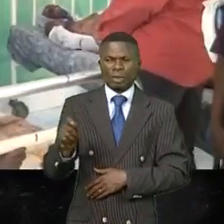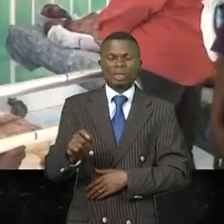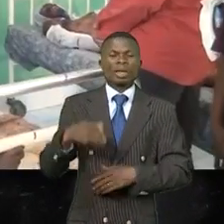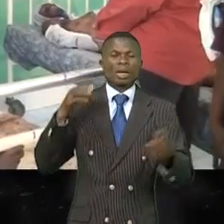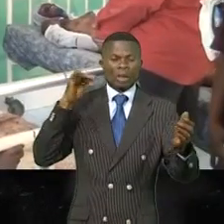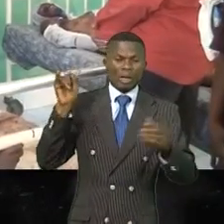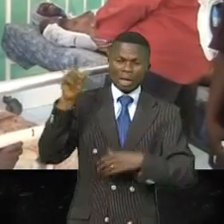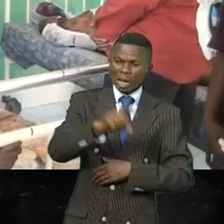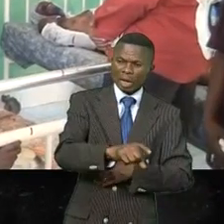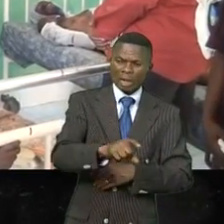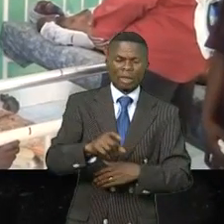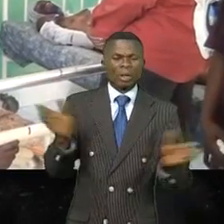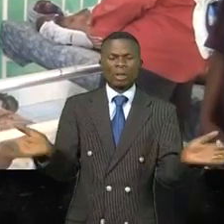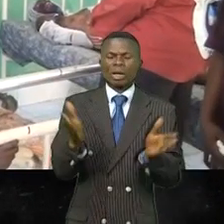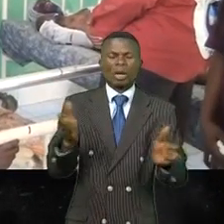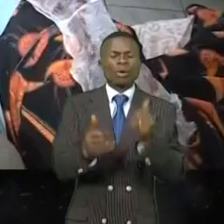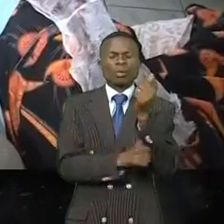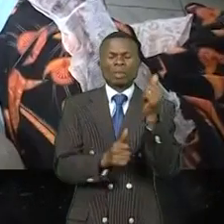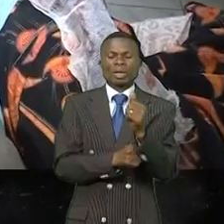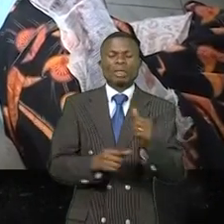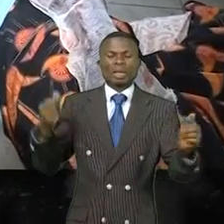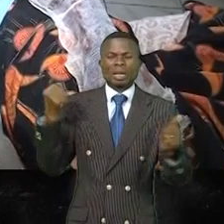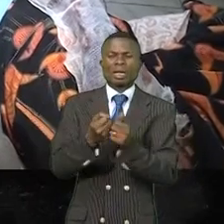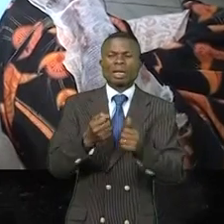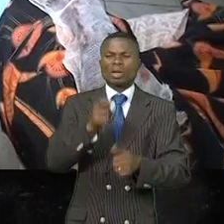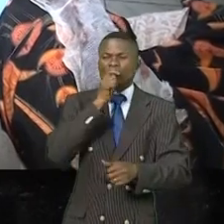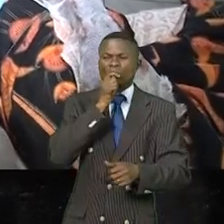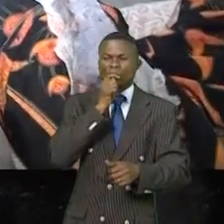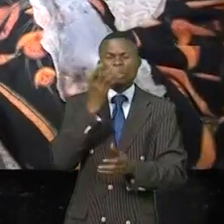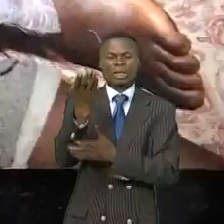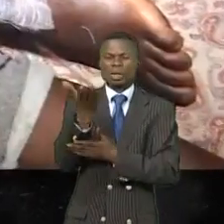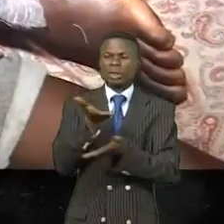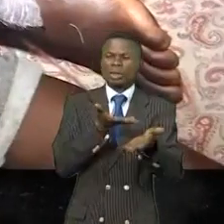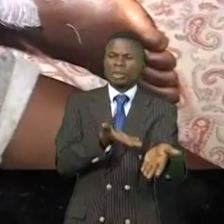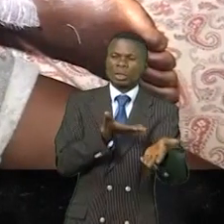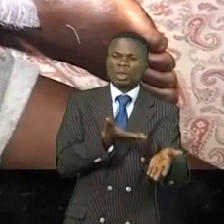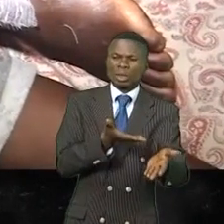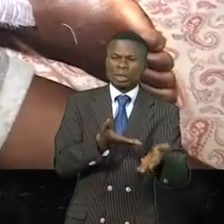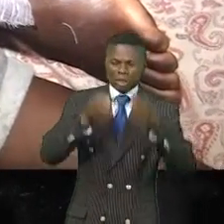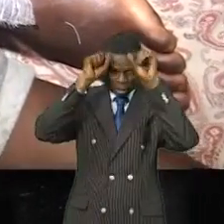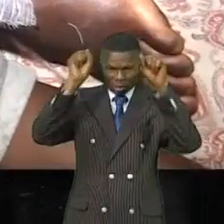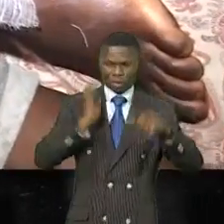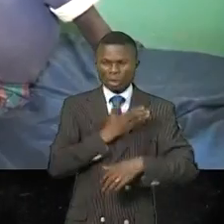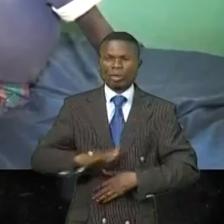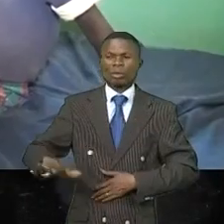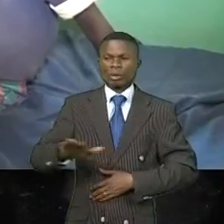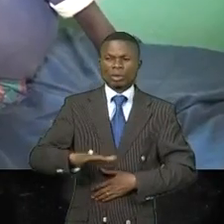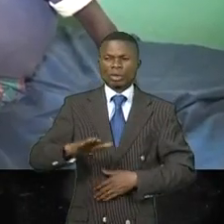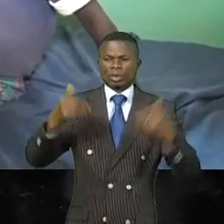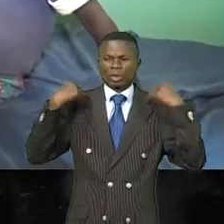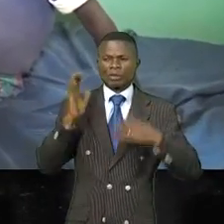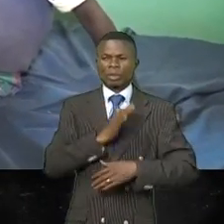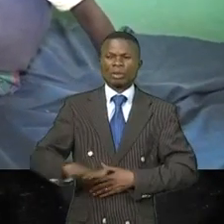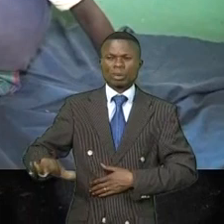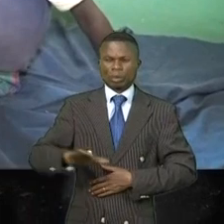pour réconforter les accidentés encore admis, mais qui sollicitent l'assistance du président de la République, garant de la nation.